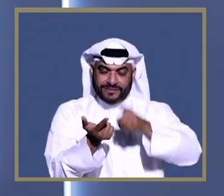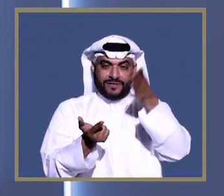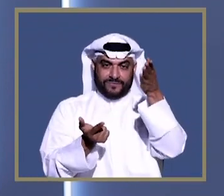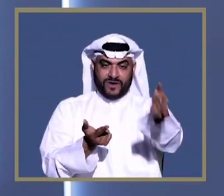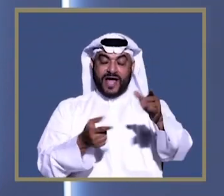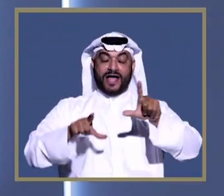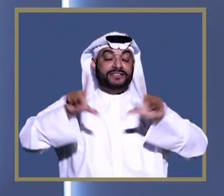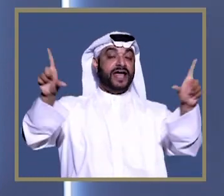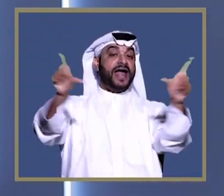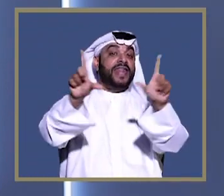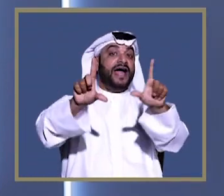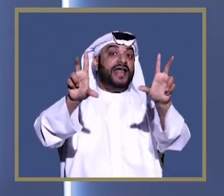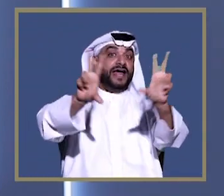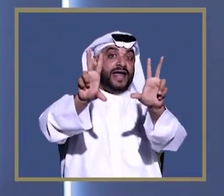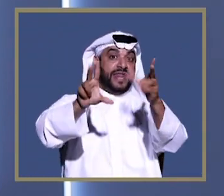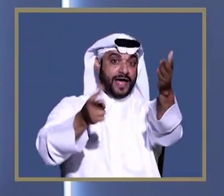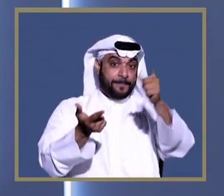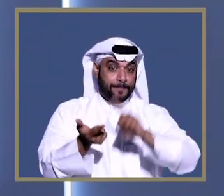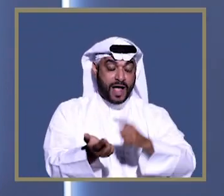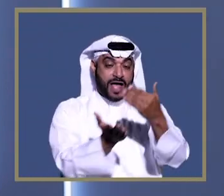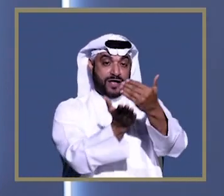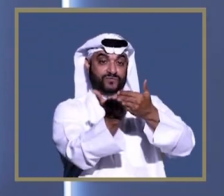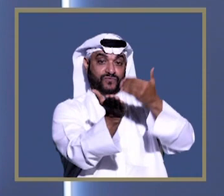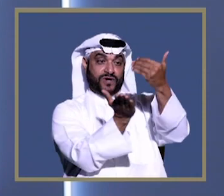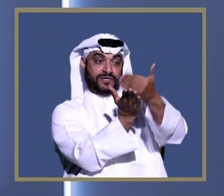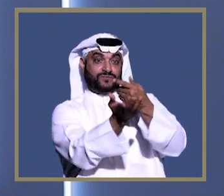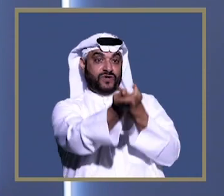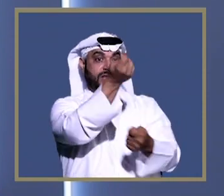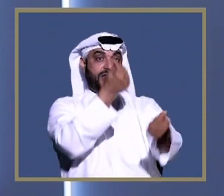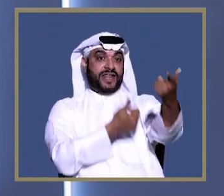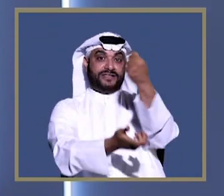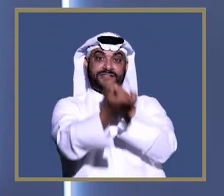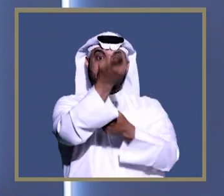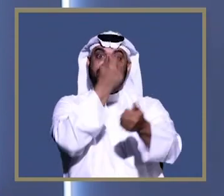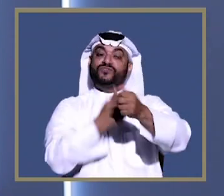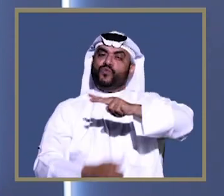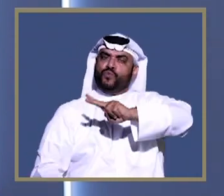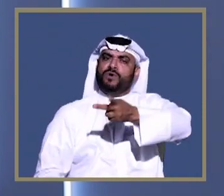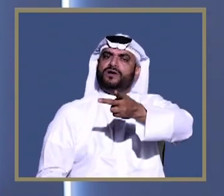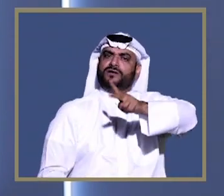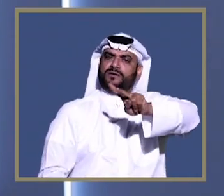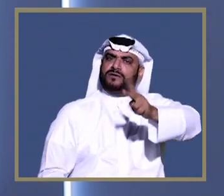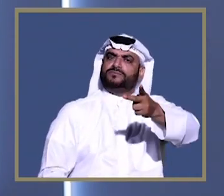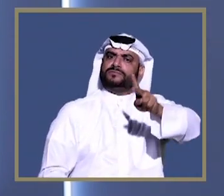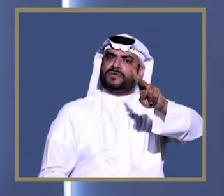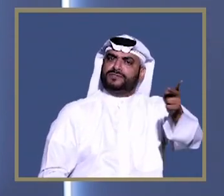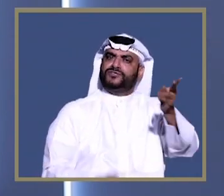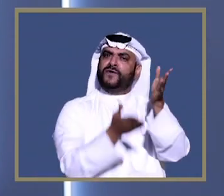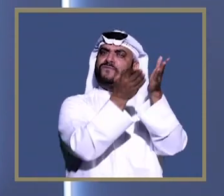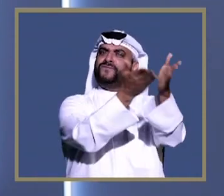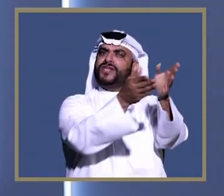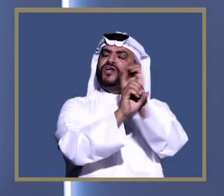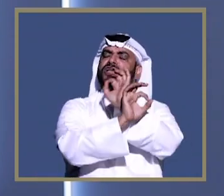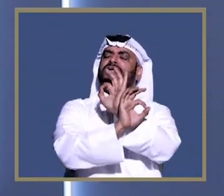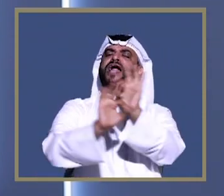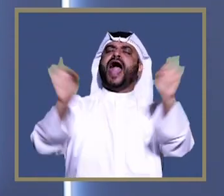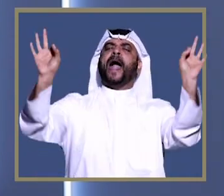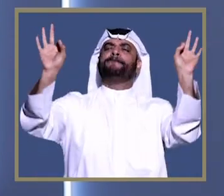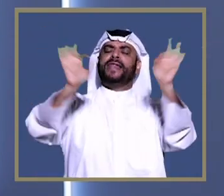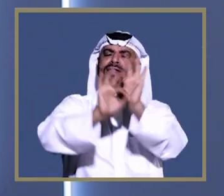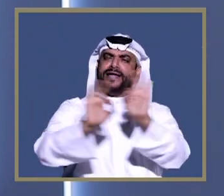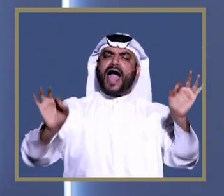القطاع الإعلامي، القطاع المالي والاقتصادي وغيرها من قطاعات الدولة، تكاد تكون